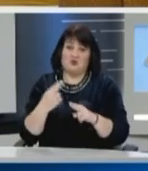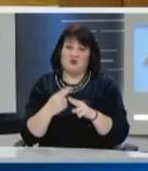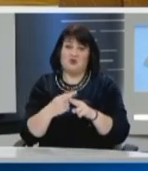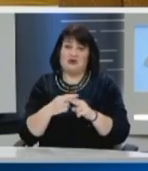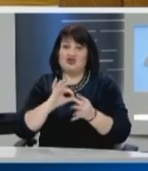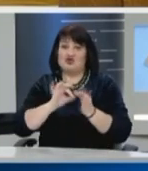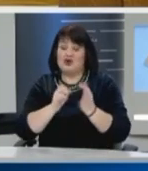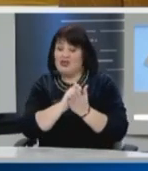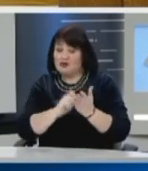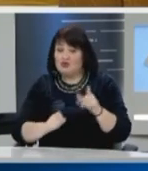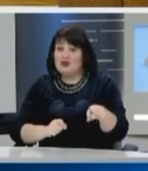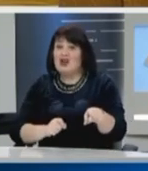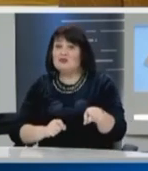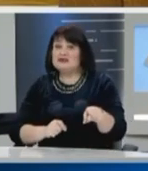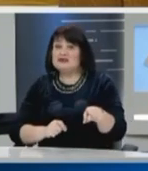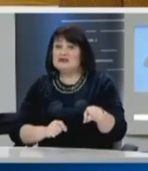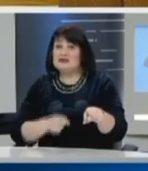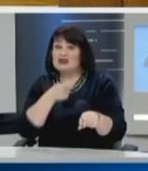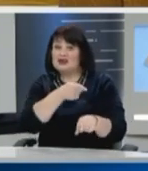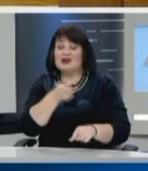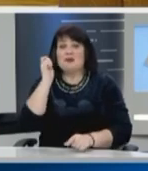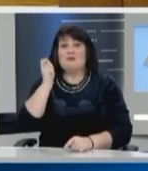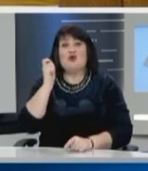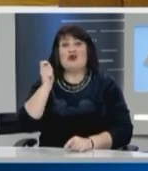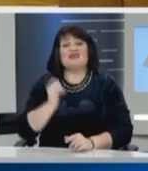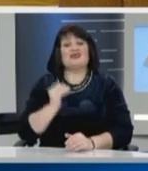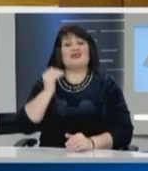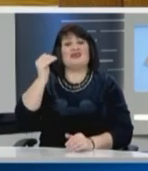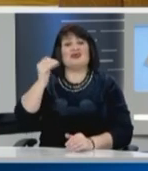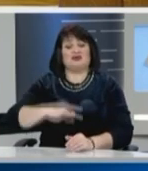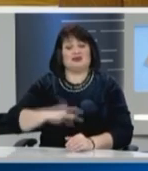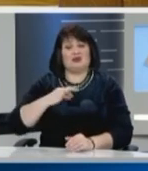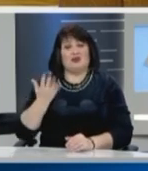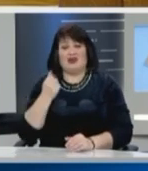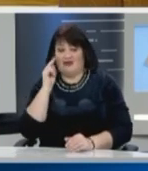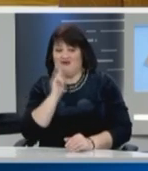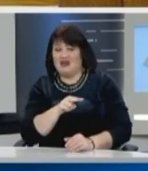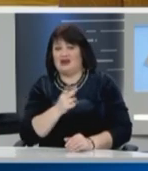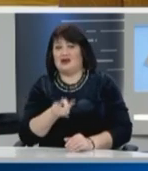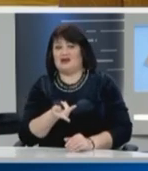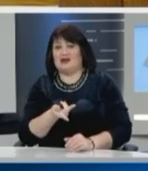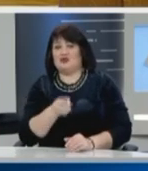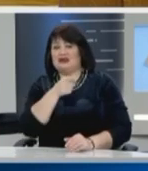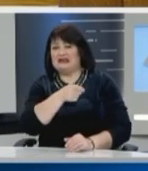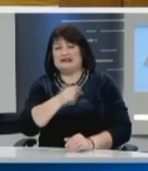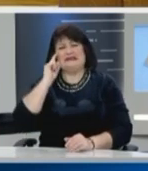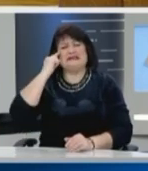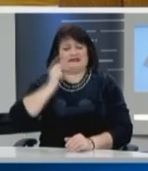ιστορία ως μνημείο πολιτικού αρεβισμού αλλά και αναξιοπρέπειας, μιας και